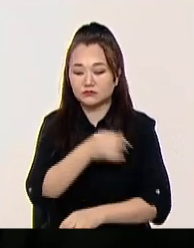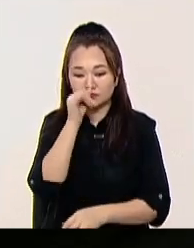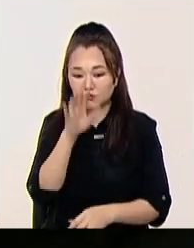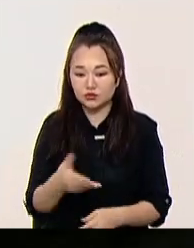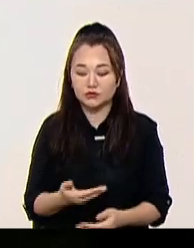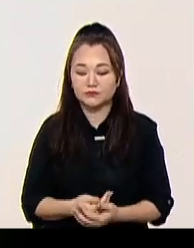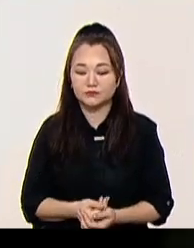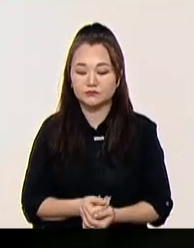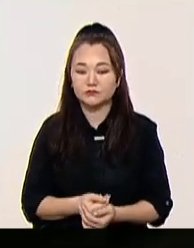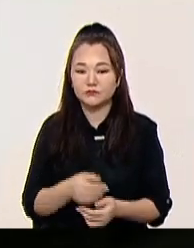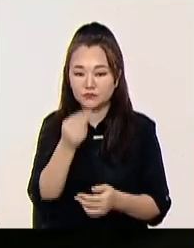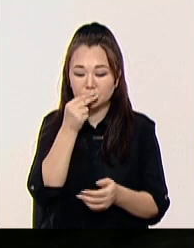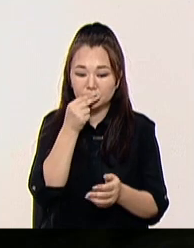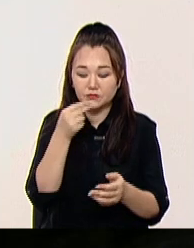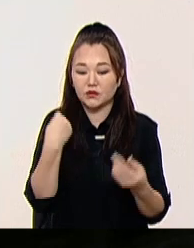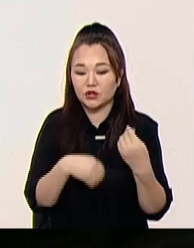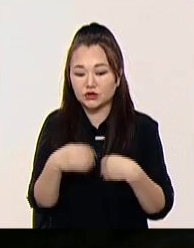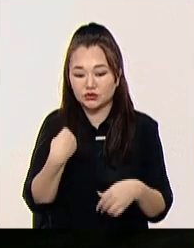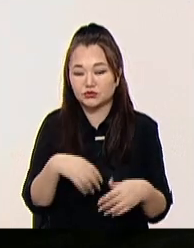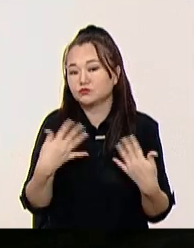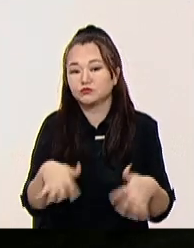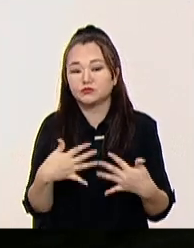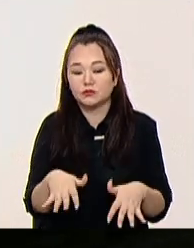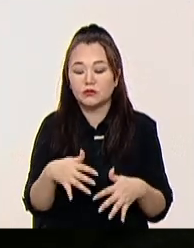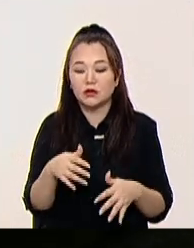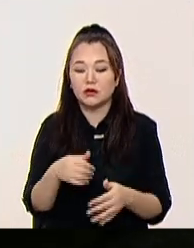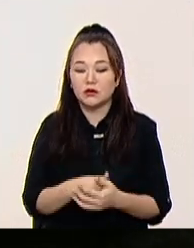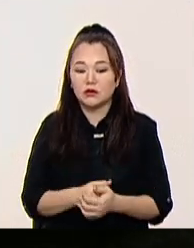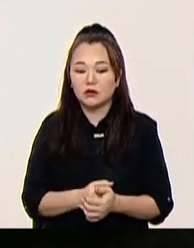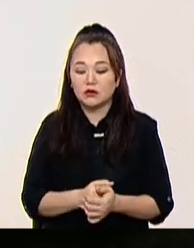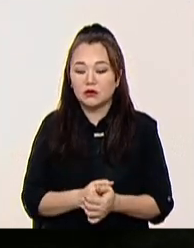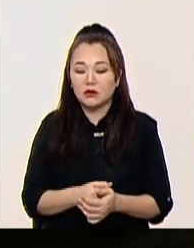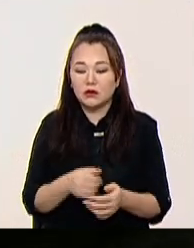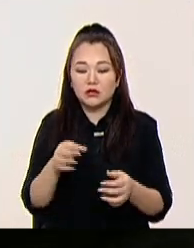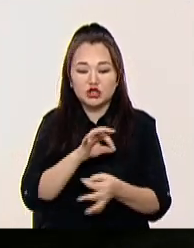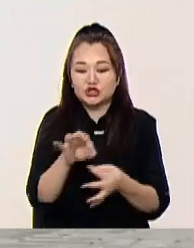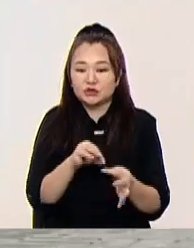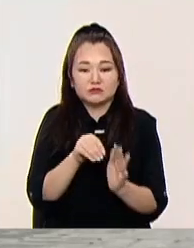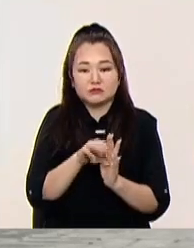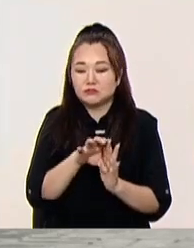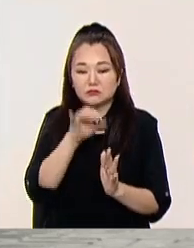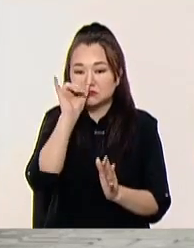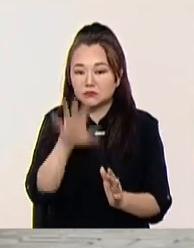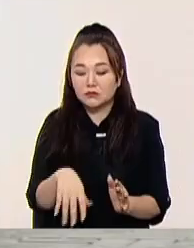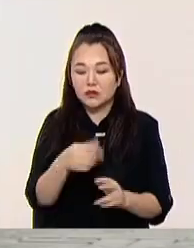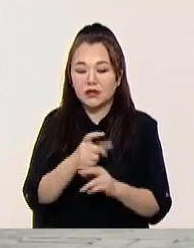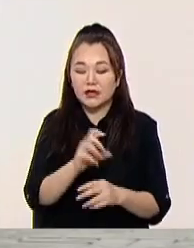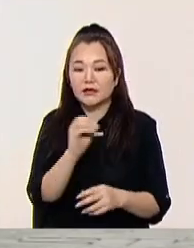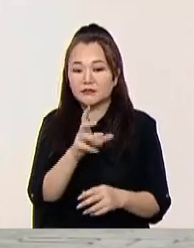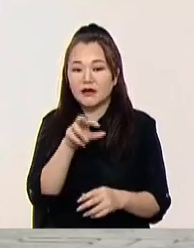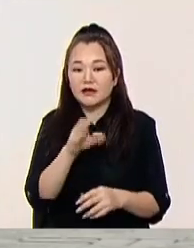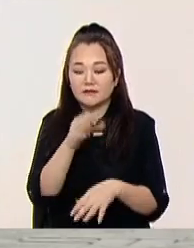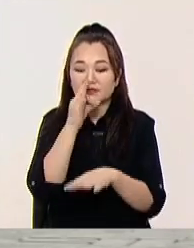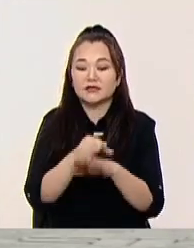ғой енді. Сол тамаққа, киімге. Соған жетіп жатыр. Артық жинай алмайсың. Ал депутат Ерлан Смайыловтың